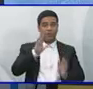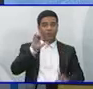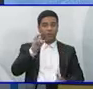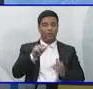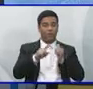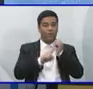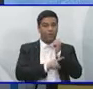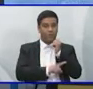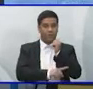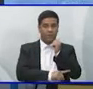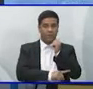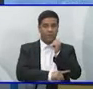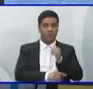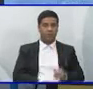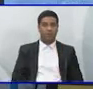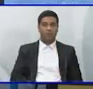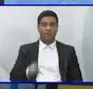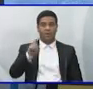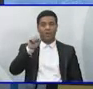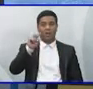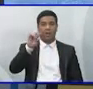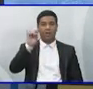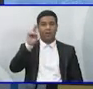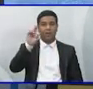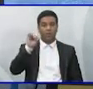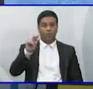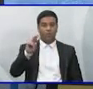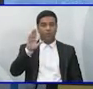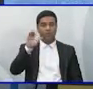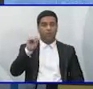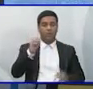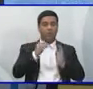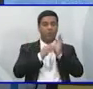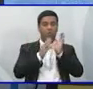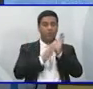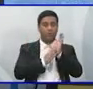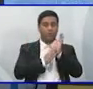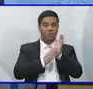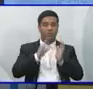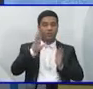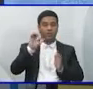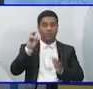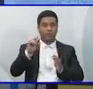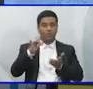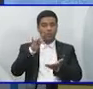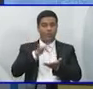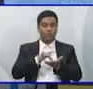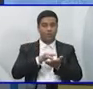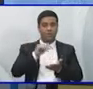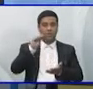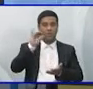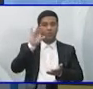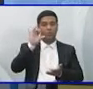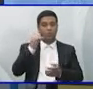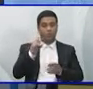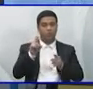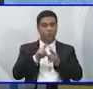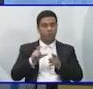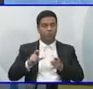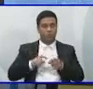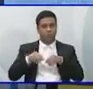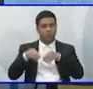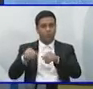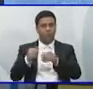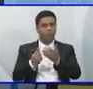18-asr oxirlarida Qalliko'l va Kegayli, 19-asr o'rtalarida esa Qo'ng'irot va Chimboy dehqonchilik